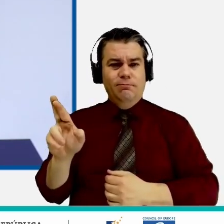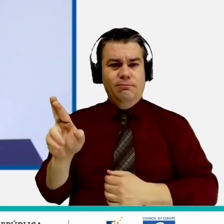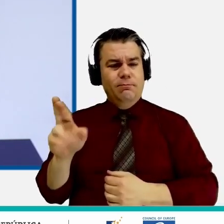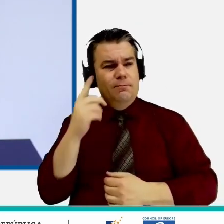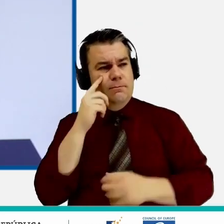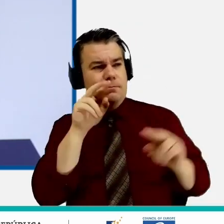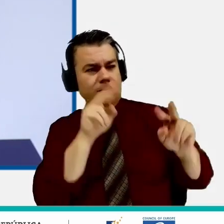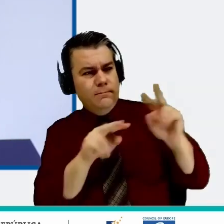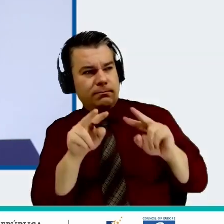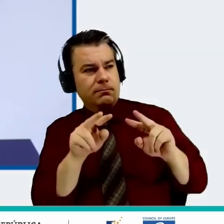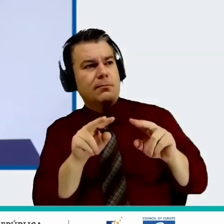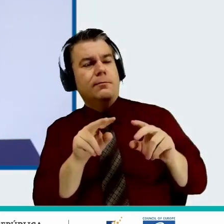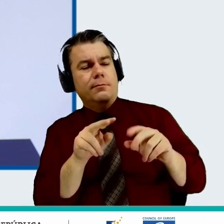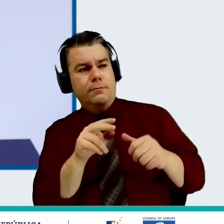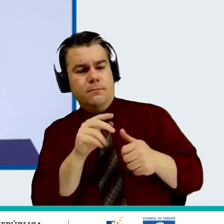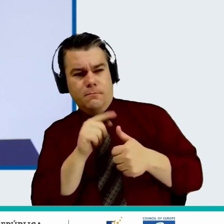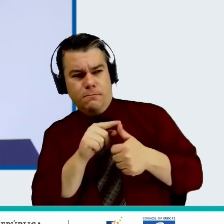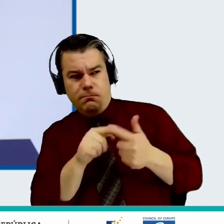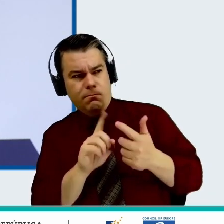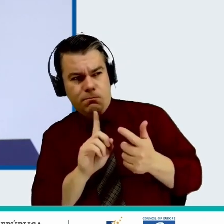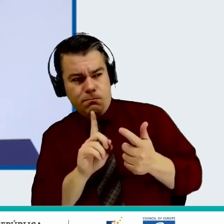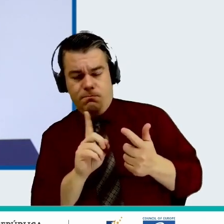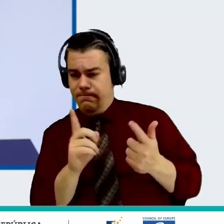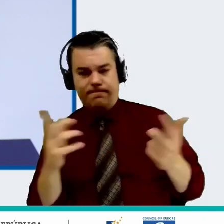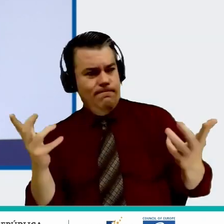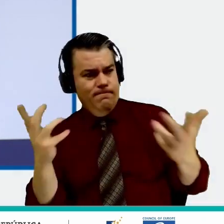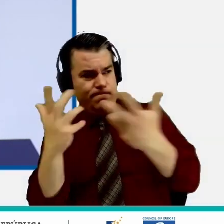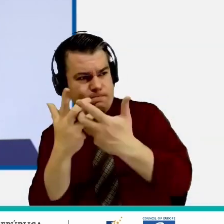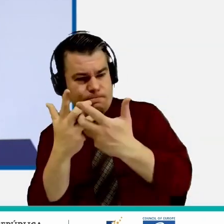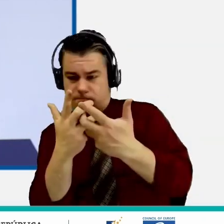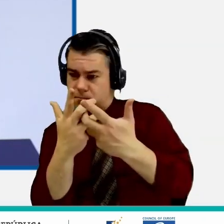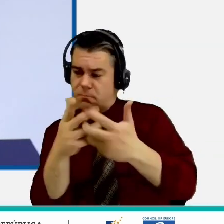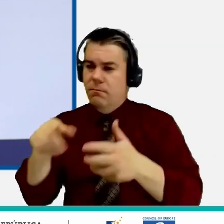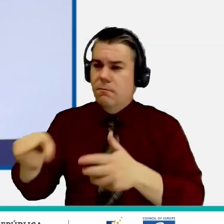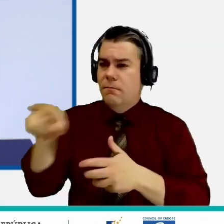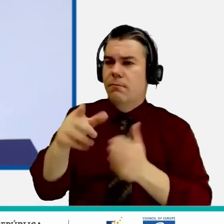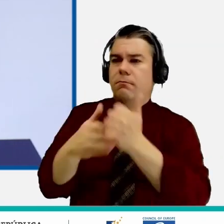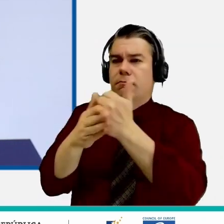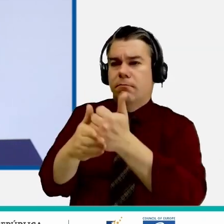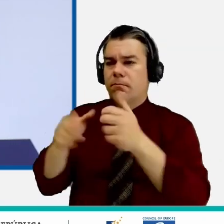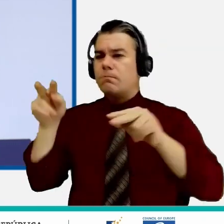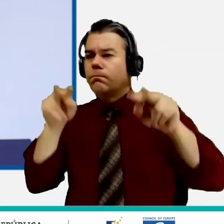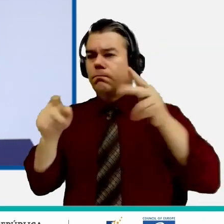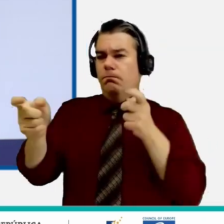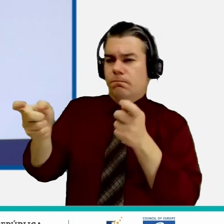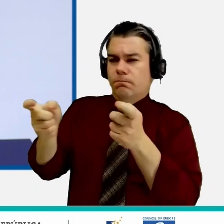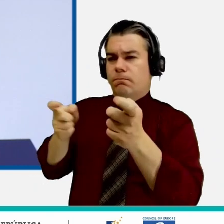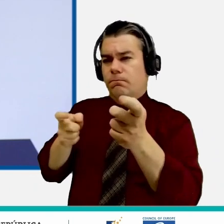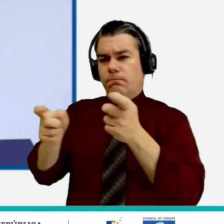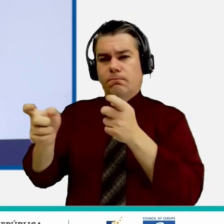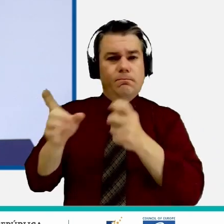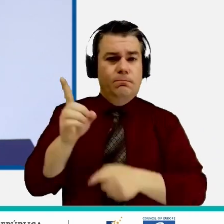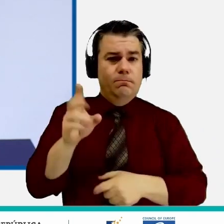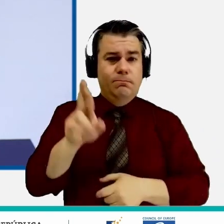регионе. Выявление эффективных механизмов для обмена передовым опытом, путями и возможностями на